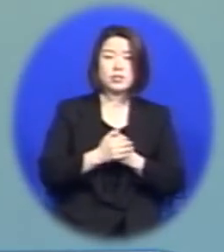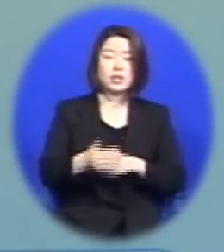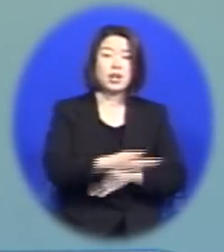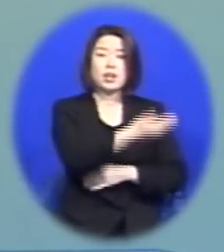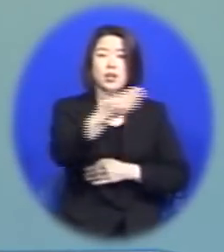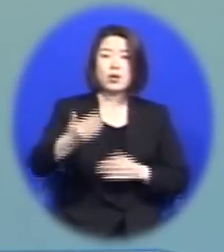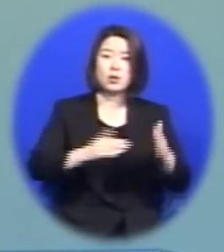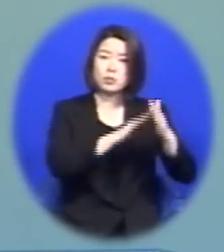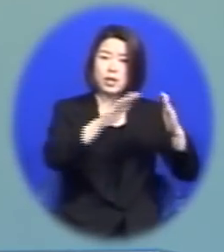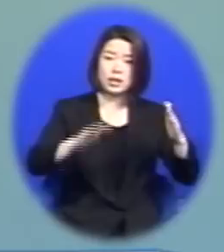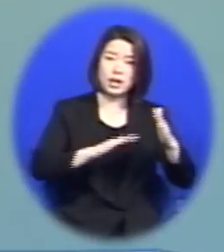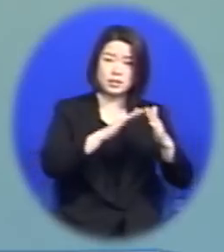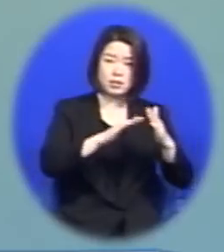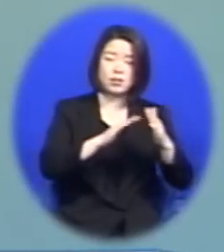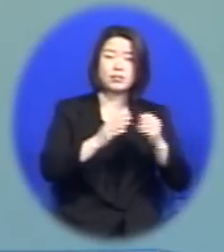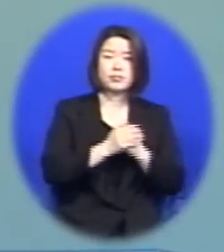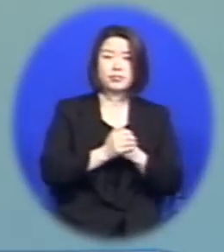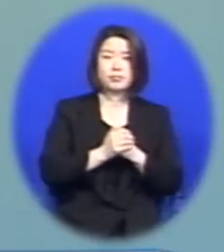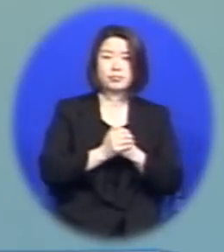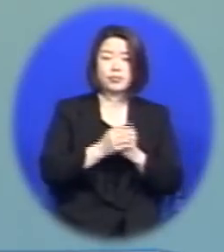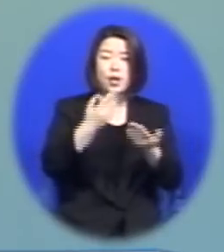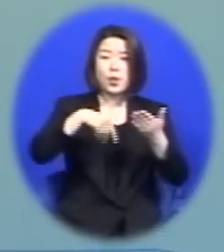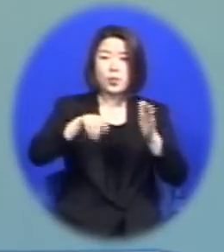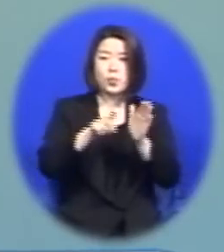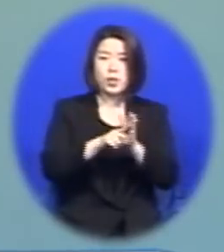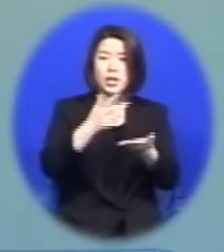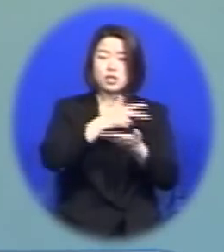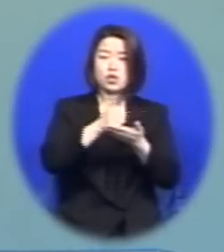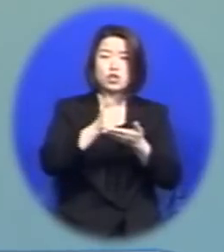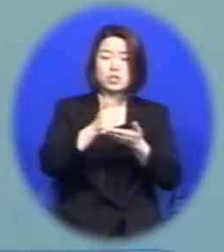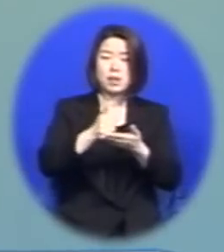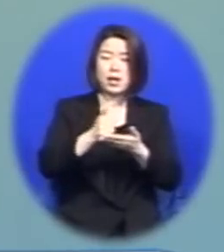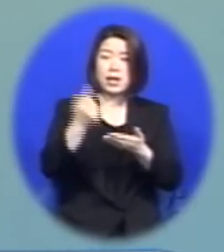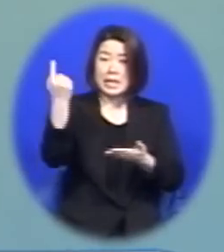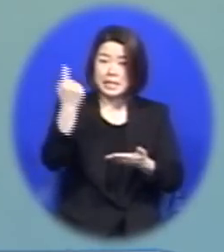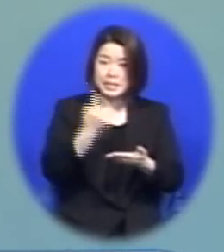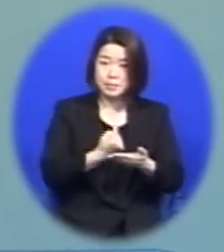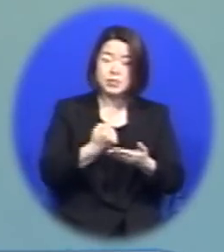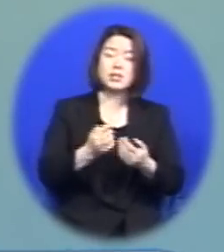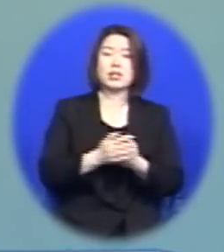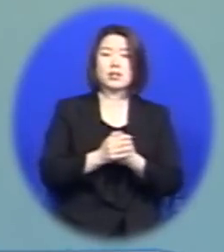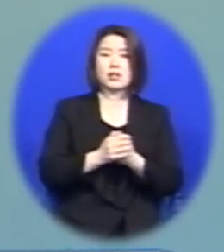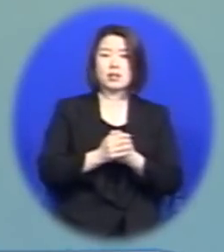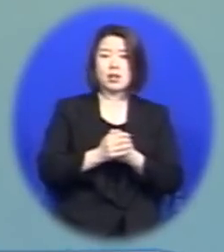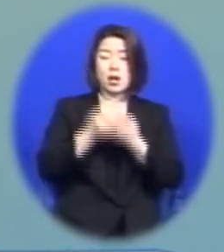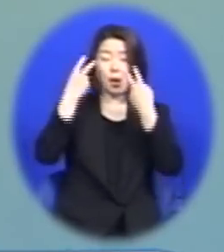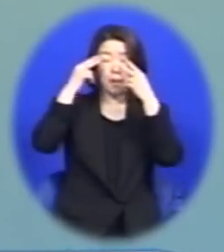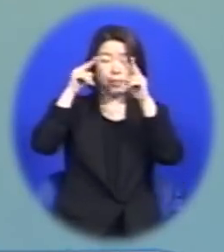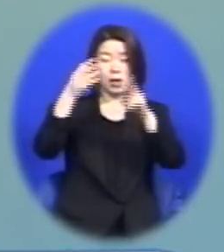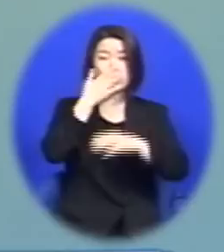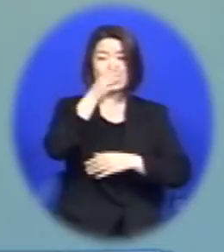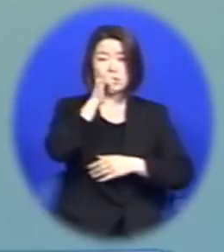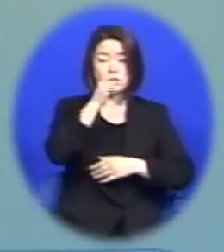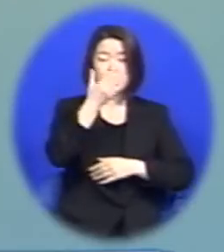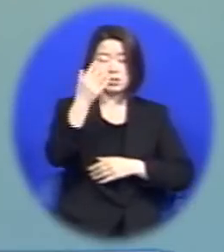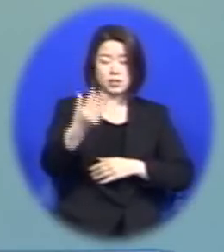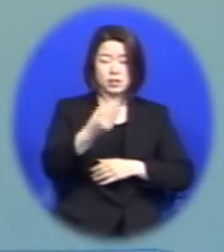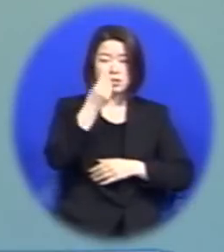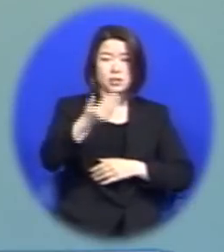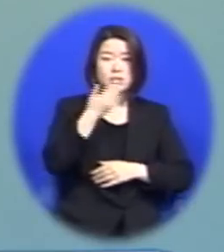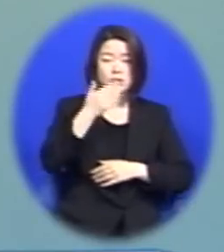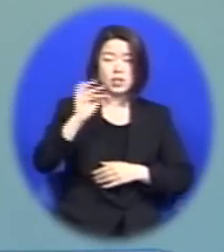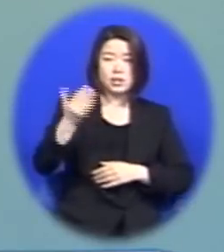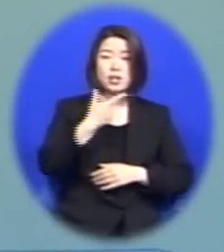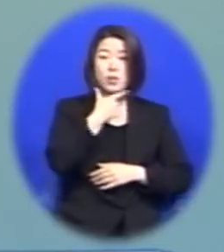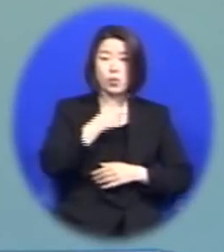여러분의 가정을 위한 주님의 인재를 바라 보 실 수 있는 성찬이 기를 원합니다